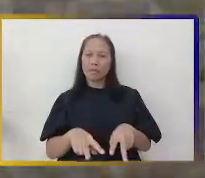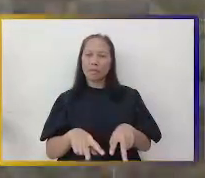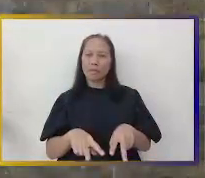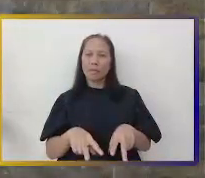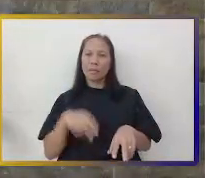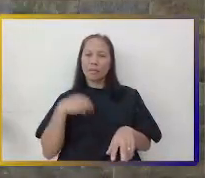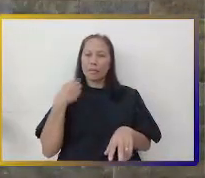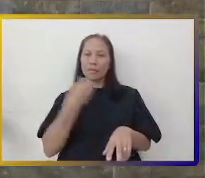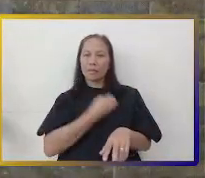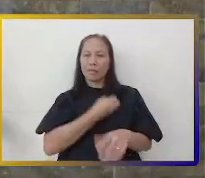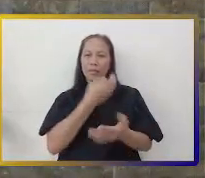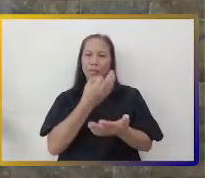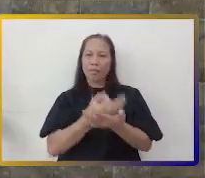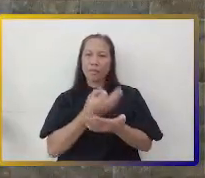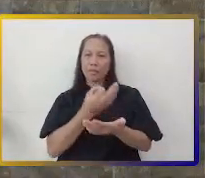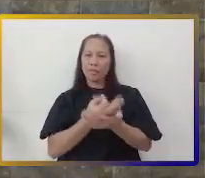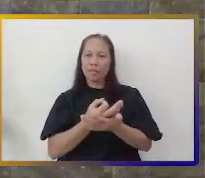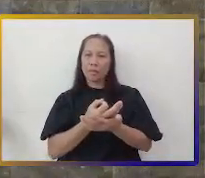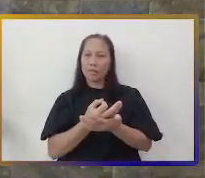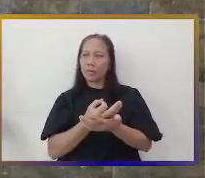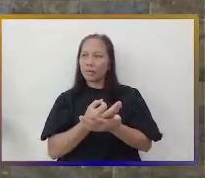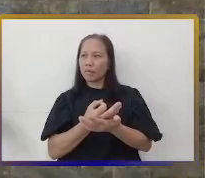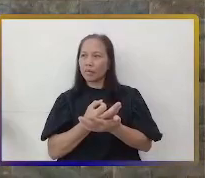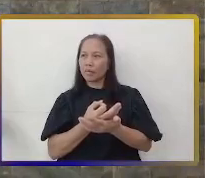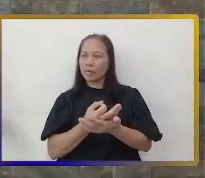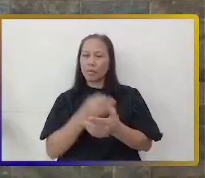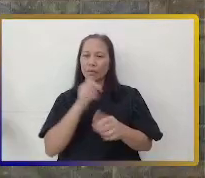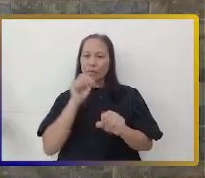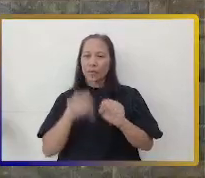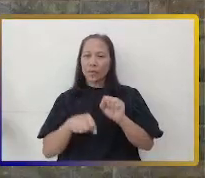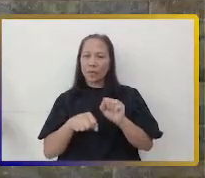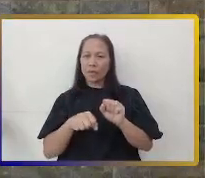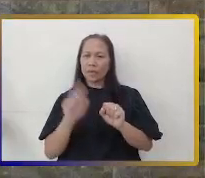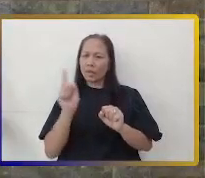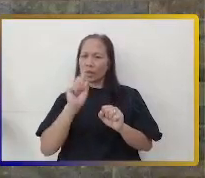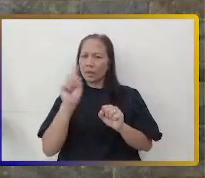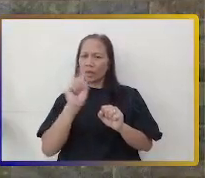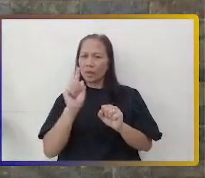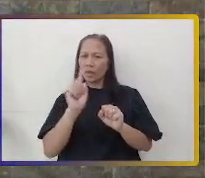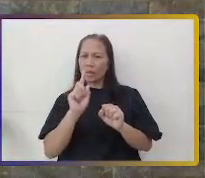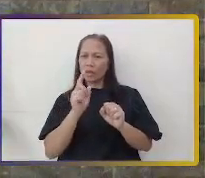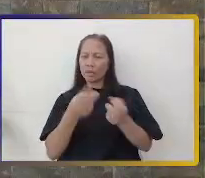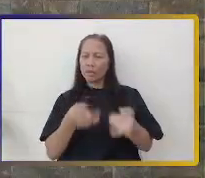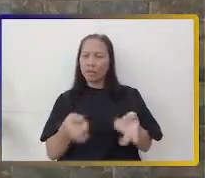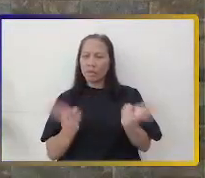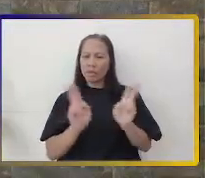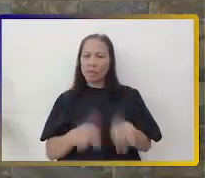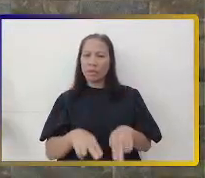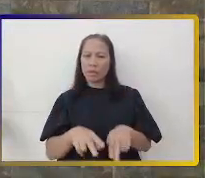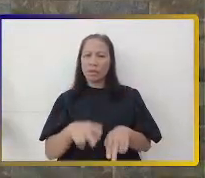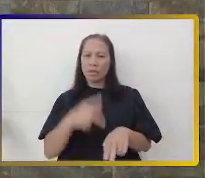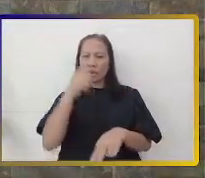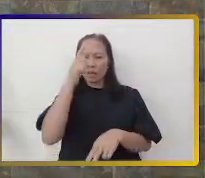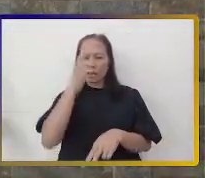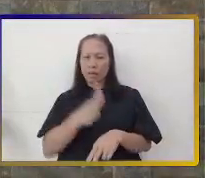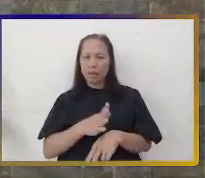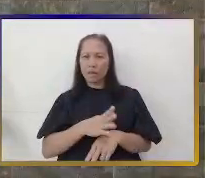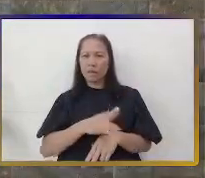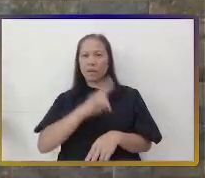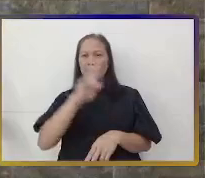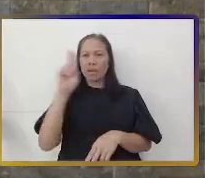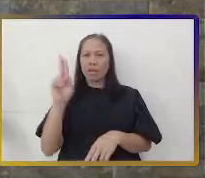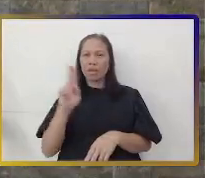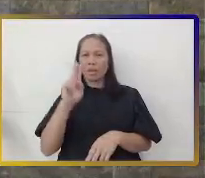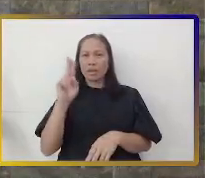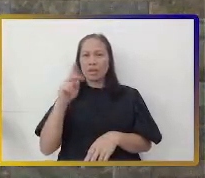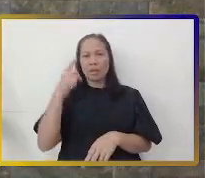natin pag nasa plano niya na yan Kaya nga anong nangyari Gagamitin niya yan sa mas valuable reasons Kaya